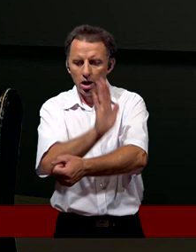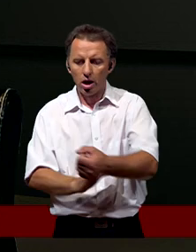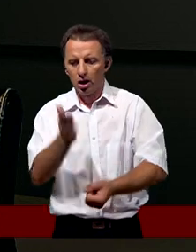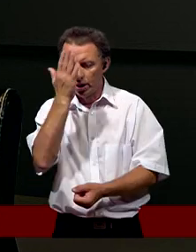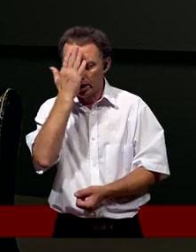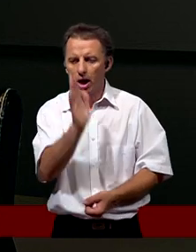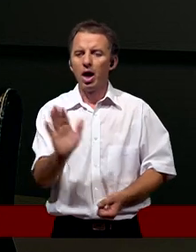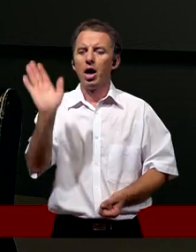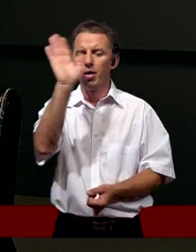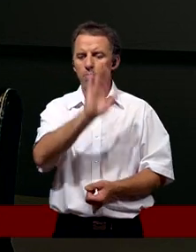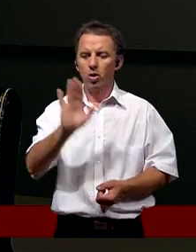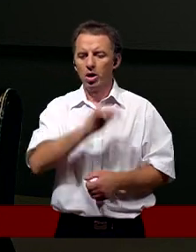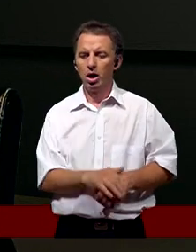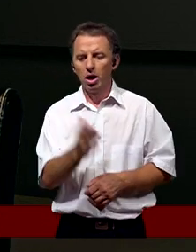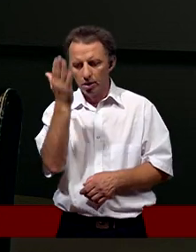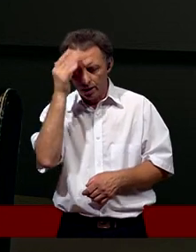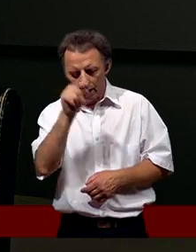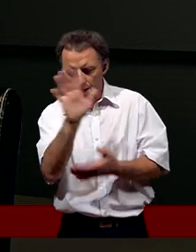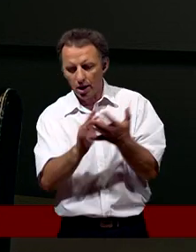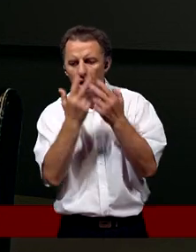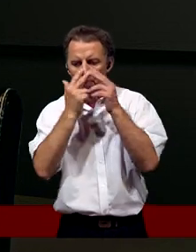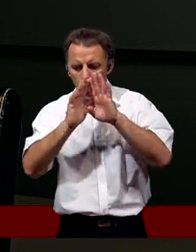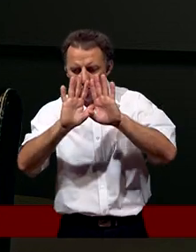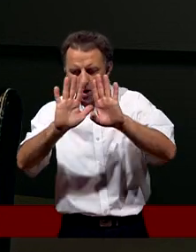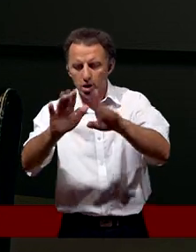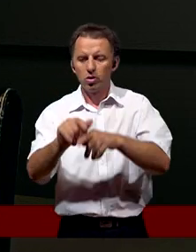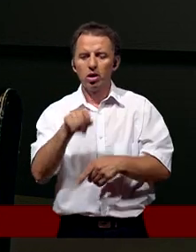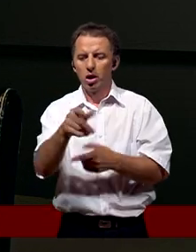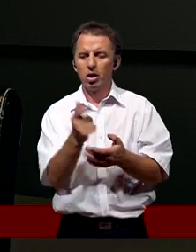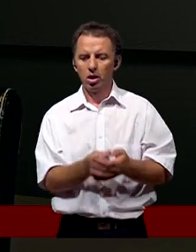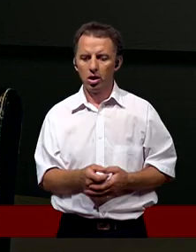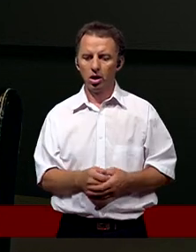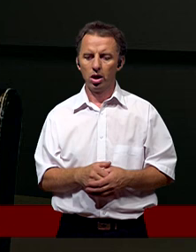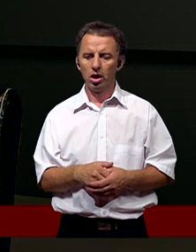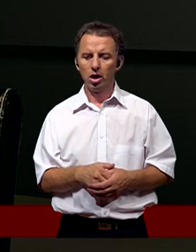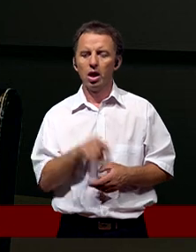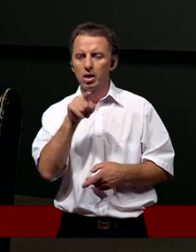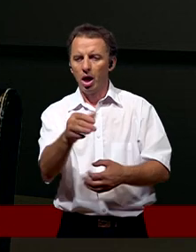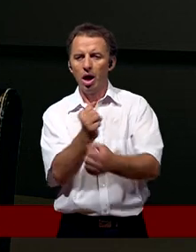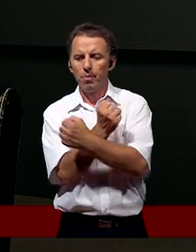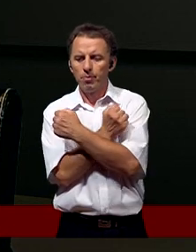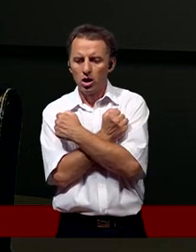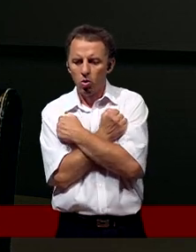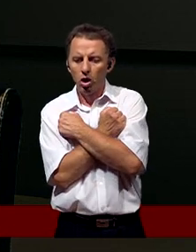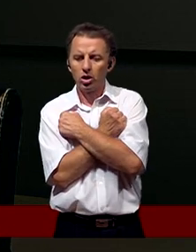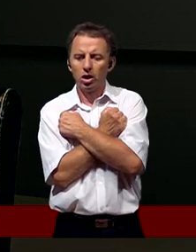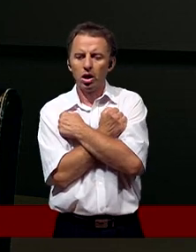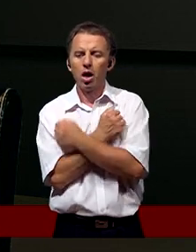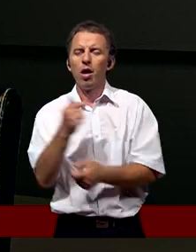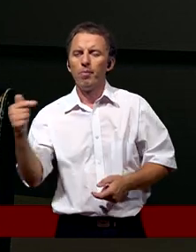się narodził i zna Boga. Mi się wydaje, że właśnie ten tekst pokazuje, prawda, dokładnie właśnie, Grzegorz, co ty mówiłeś, że ta miłość